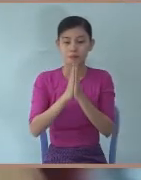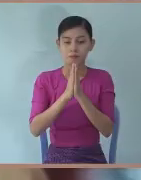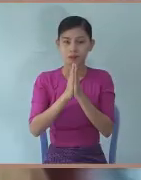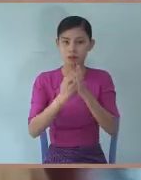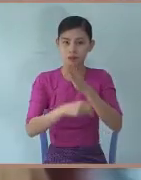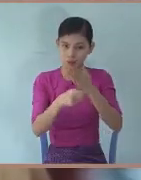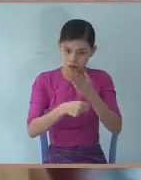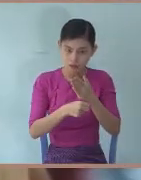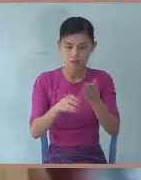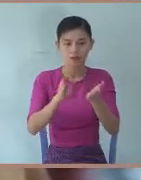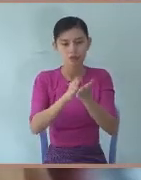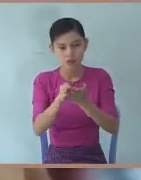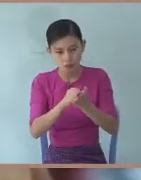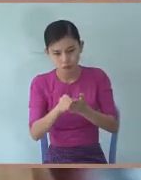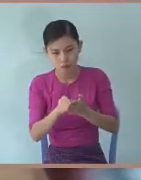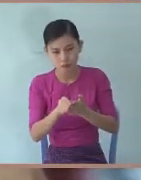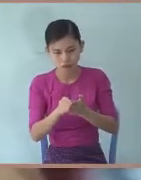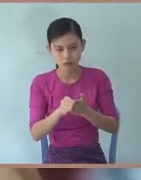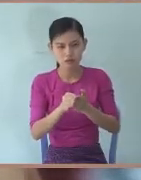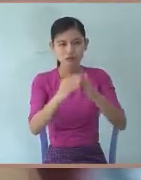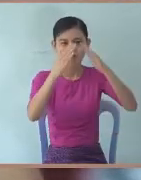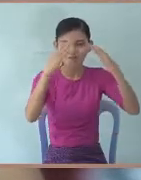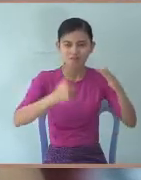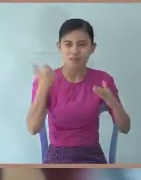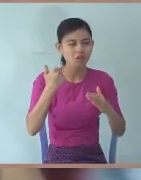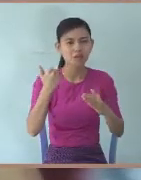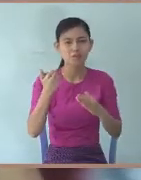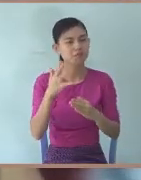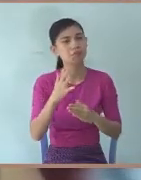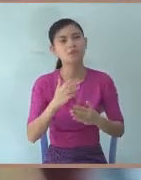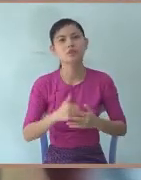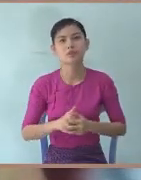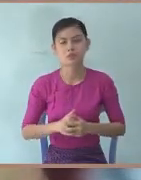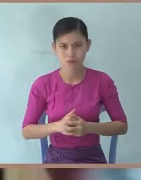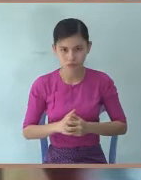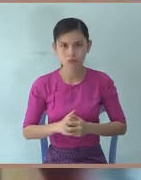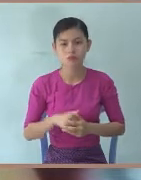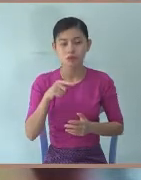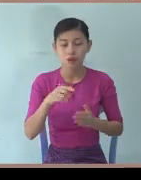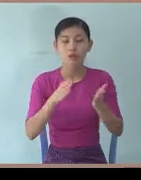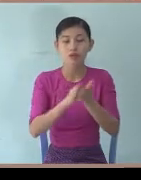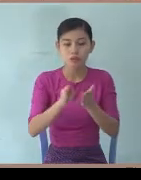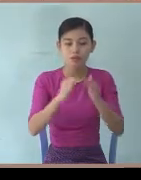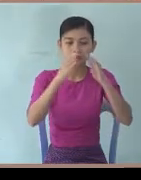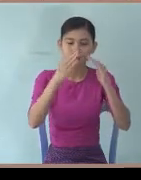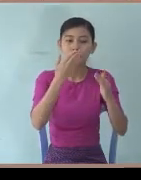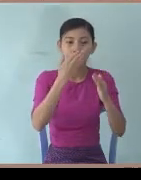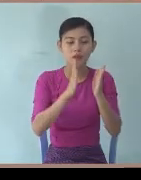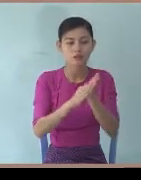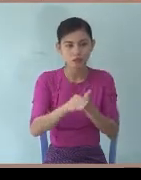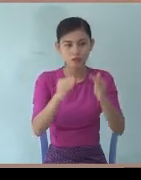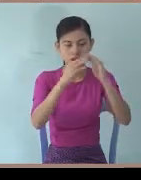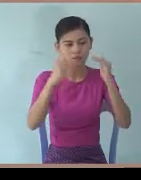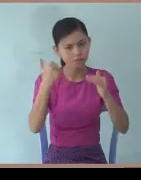ရှိရင်စိုက်ပျိုးရေးနဲ့အတန်မိုးမဲ့တာပြောတဲ့စိုက်ပျိုးရေးတက္ကသိုလ်တွေပါတယ်ကောင်းကောင်းမရှိဘူးပေါ့နော်အဲ့ဒီလိုကိစ္စမျိုးတွေရစအထူး view စိုက်ပြီး